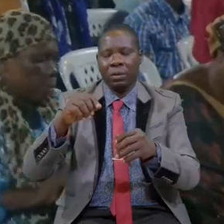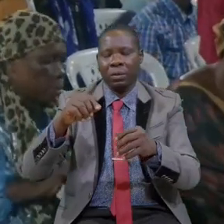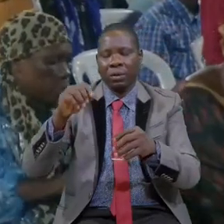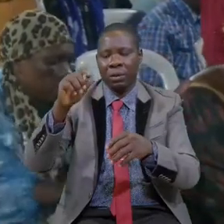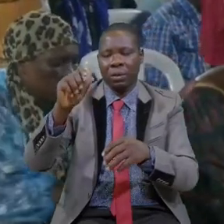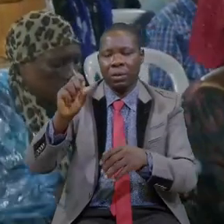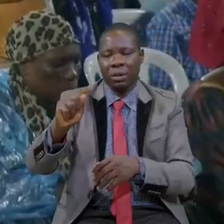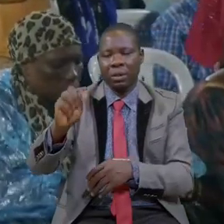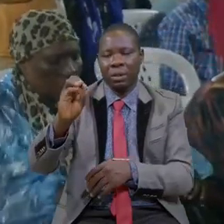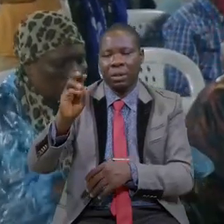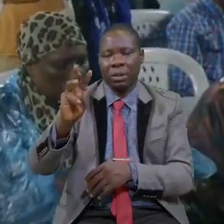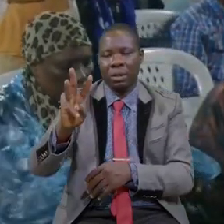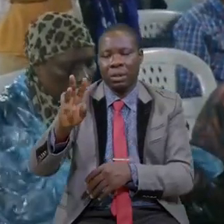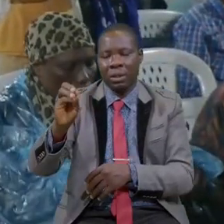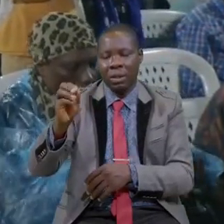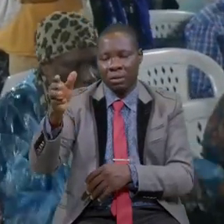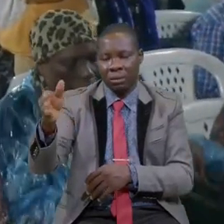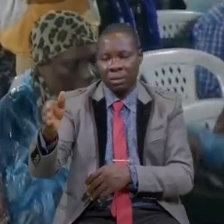donc, nous vous espérons